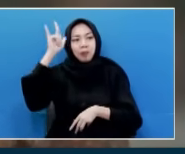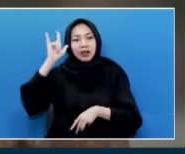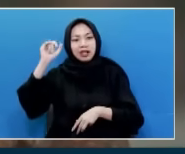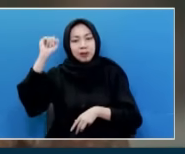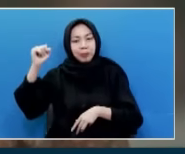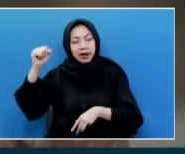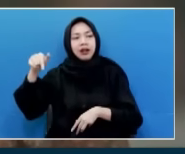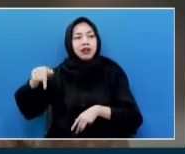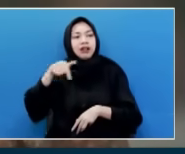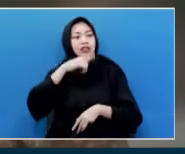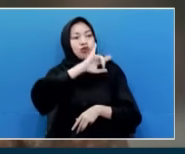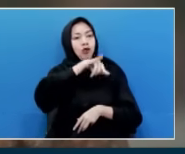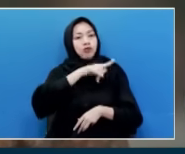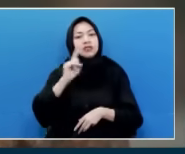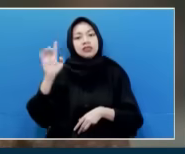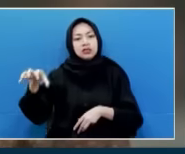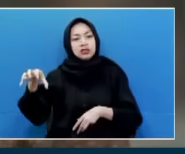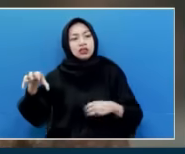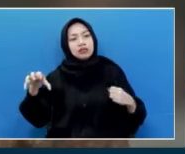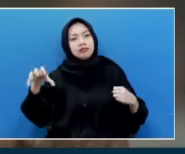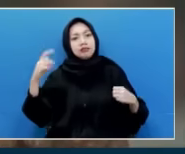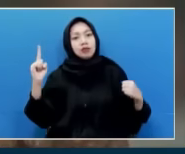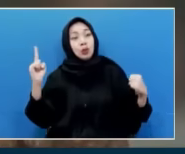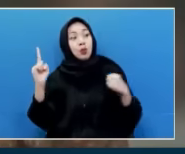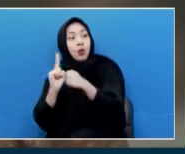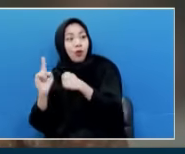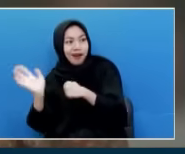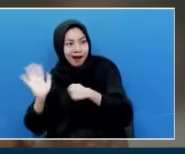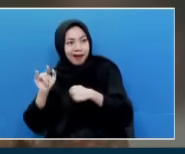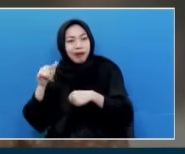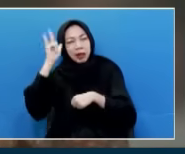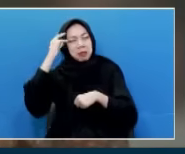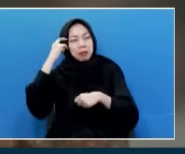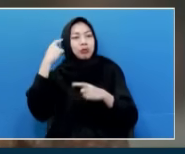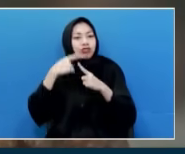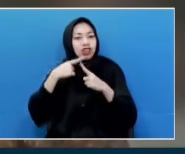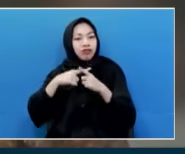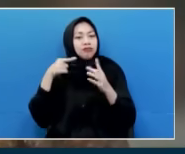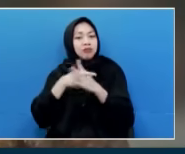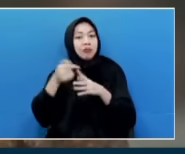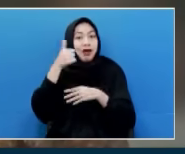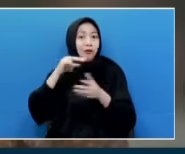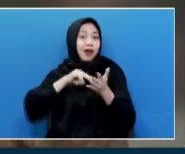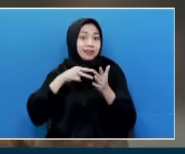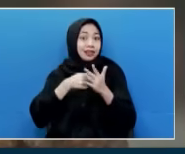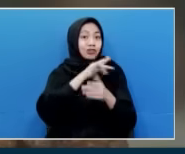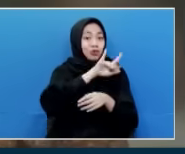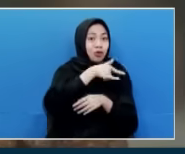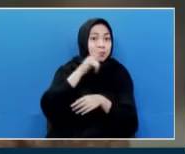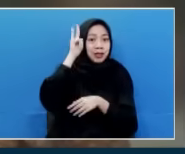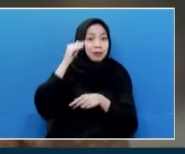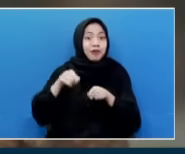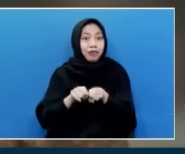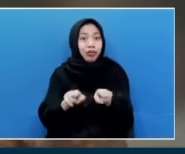tidak memberikan Dukungan ini benar-benar menegaskan bahwa sudah berbeda begitu ya Iya